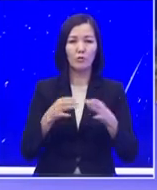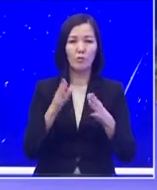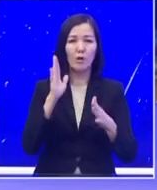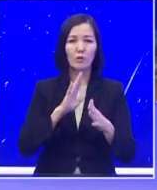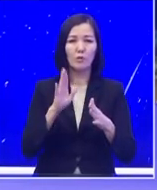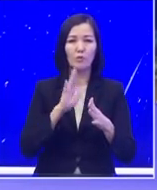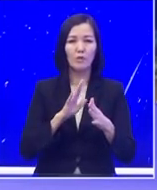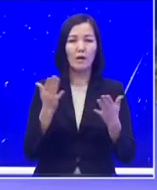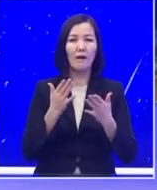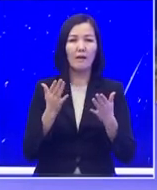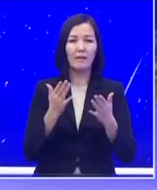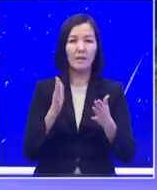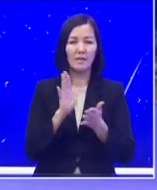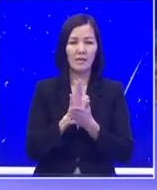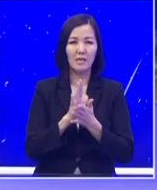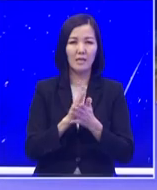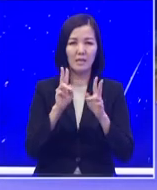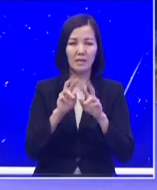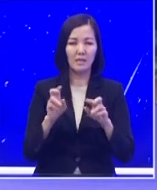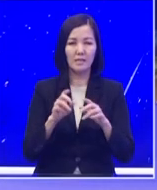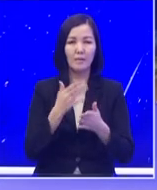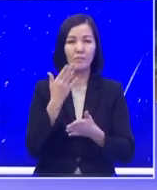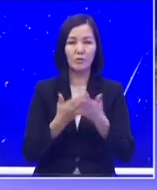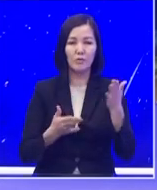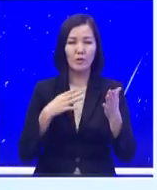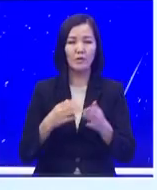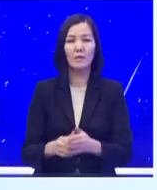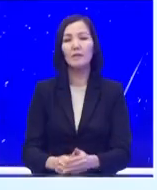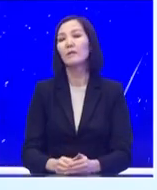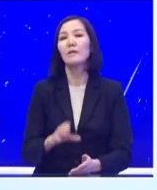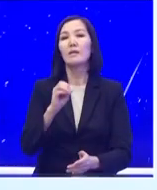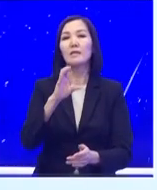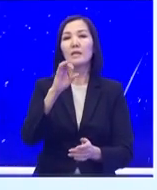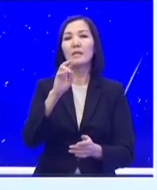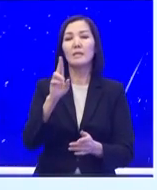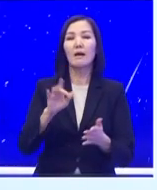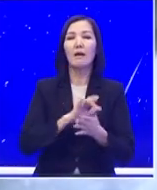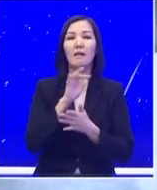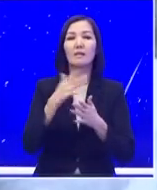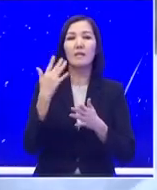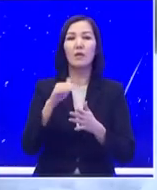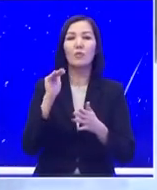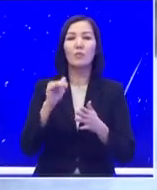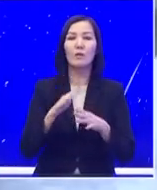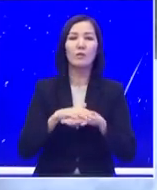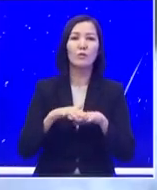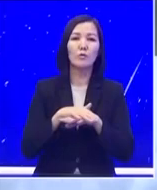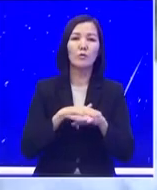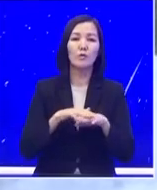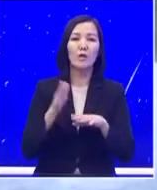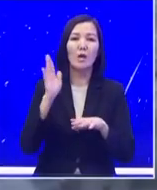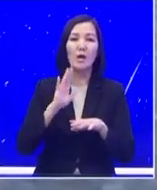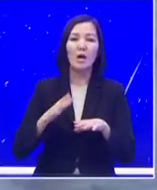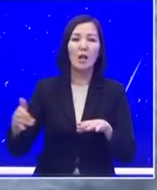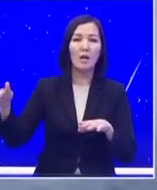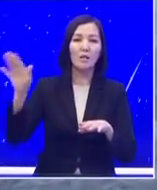жұмыс тобы судың неден бүлінгенін анықтады. Есік қаласындағы 50 мыңнан аса тұрғын Алатаудан келетін